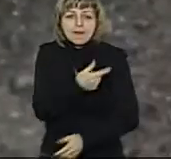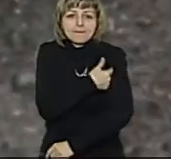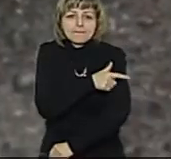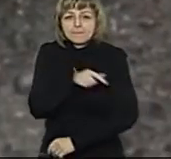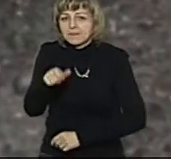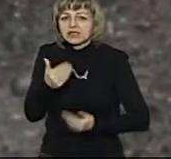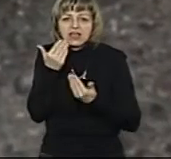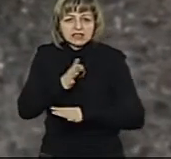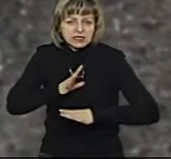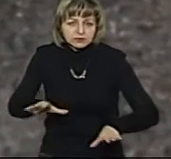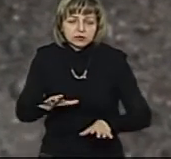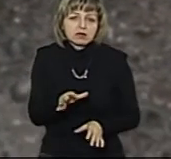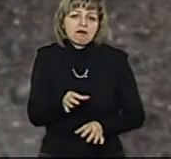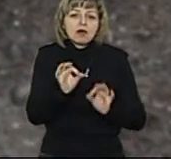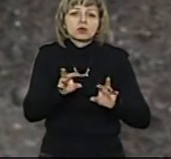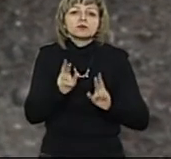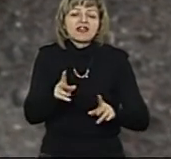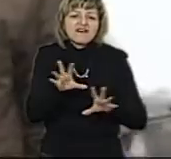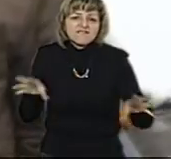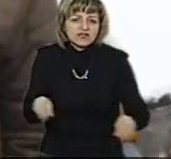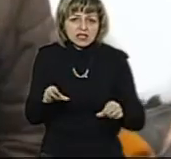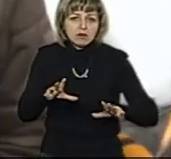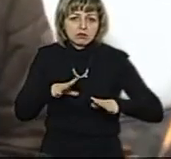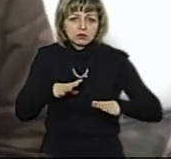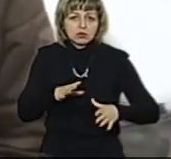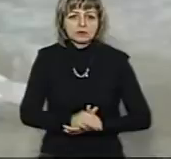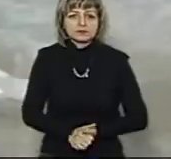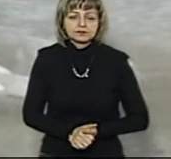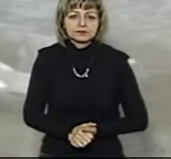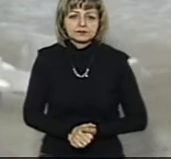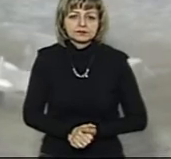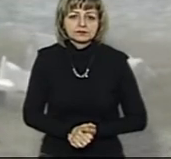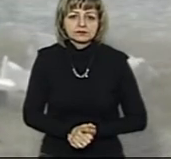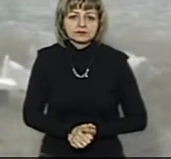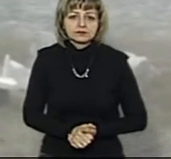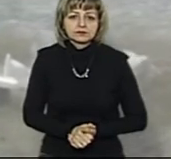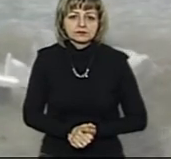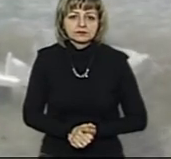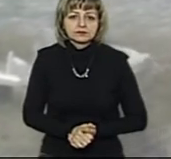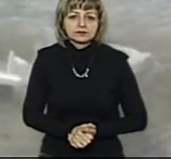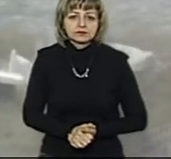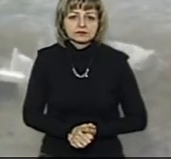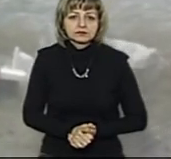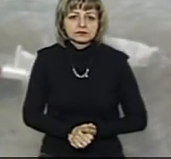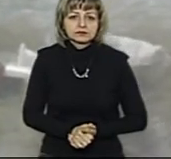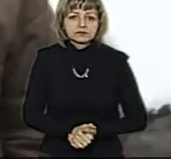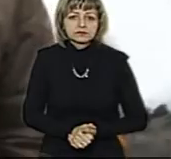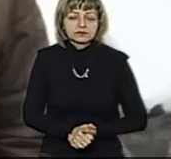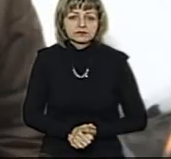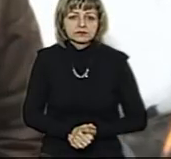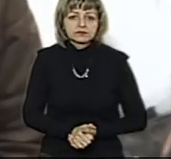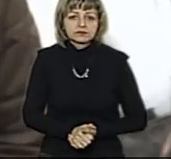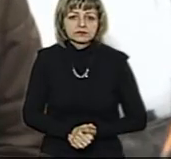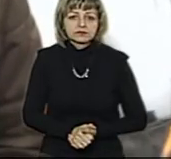не зверталися. Розповів, як усе було. Вот водитель «Газели», которая слева в кувете, виїхав на встречную полосу. То ли